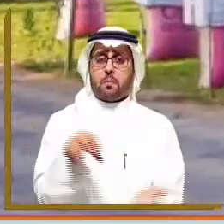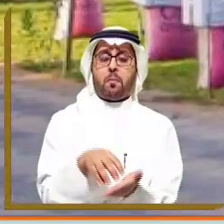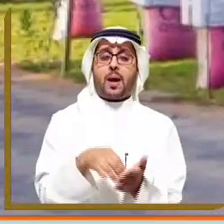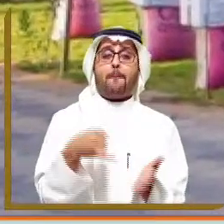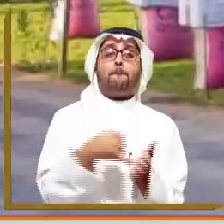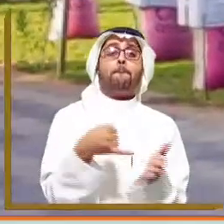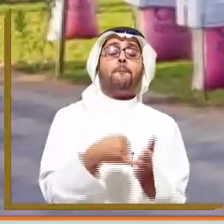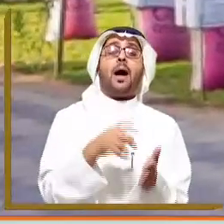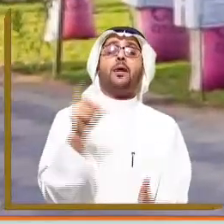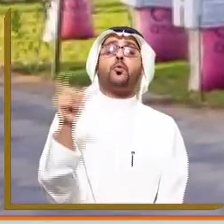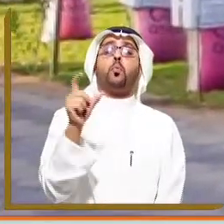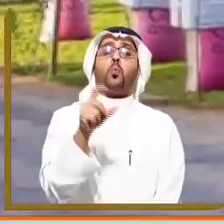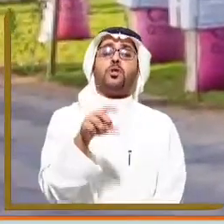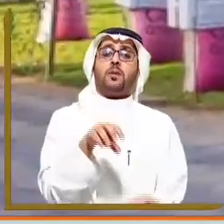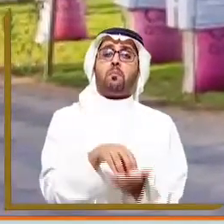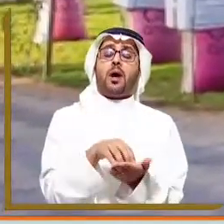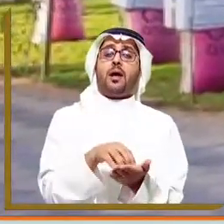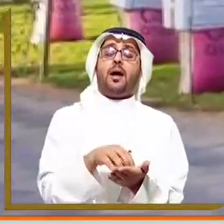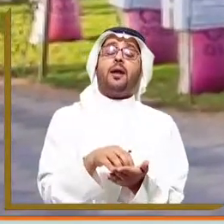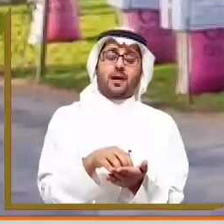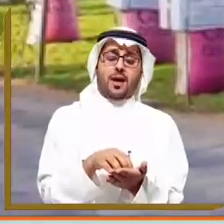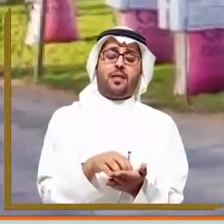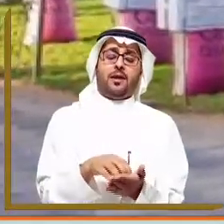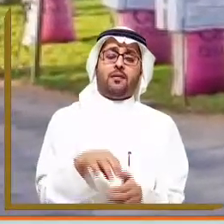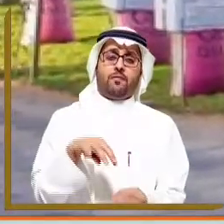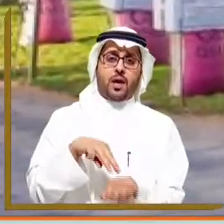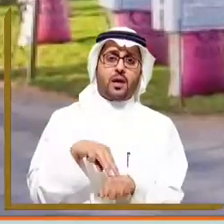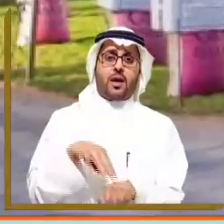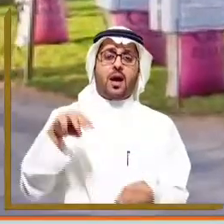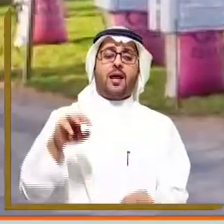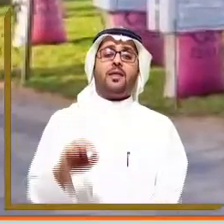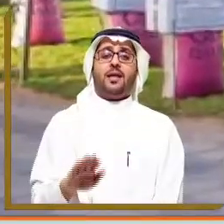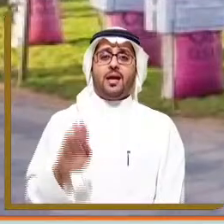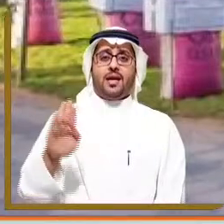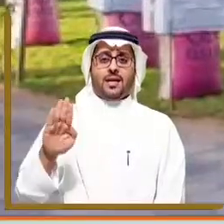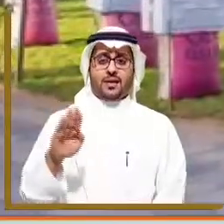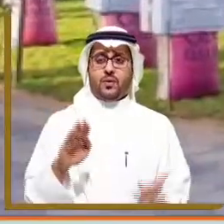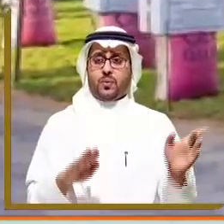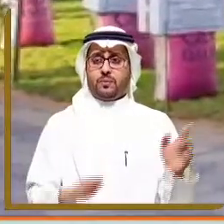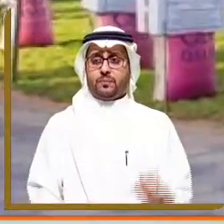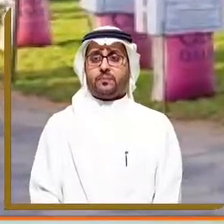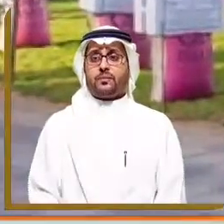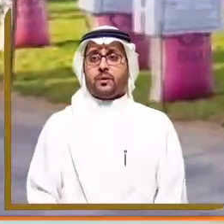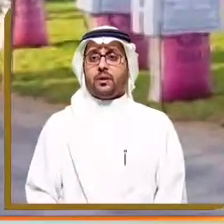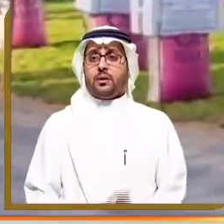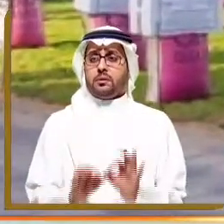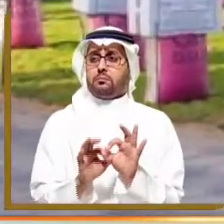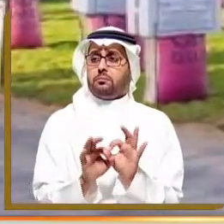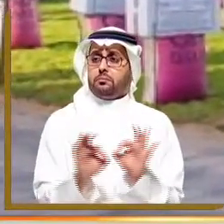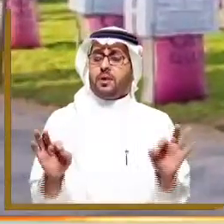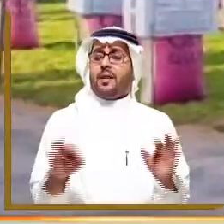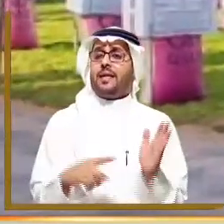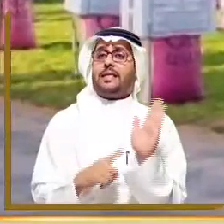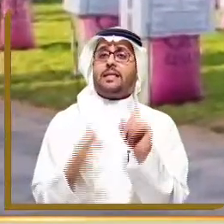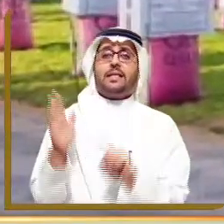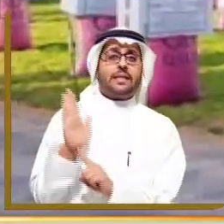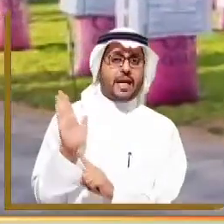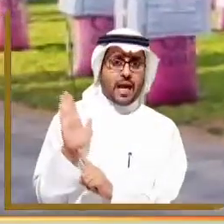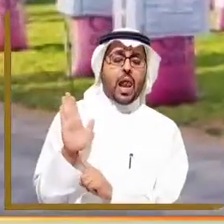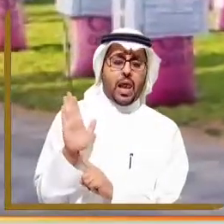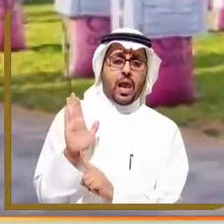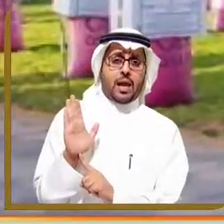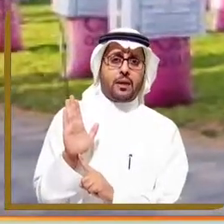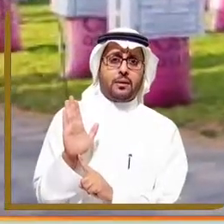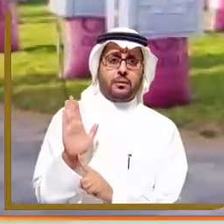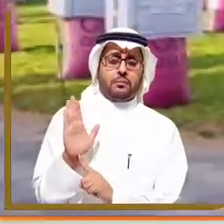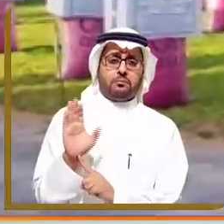المعهد الإسلامي العالي في لوغا، كما جرى التوزيع على الجمعيات الخيرية بالإقليم، حيث بلغ عدد